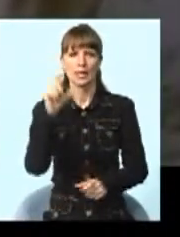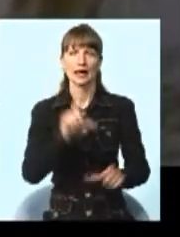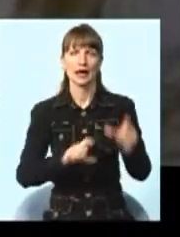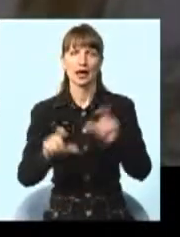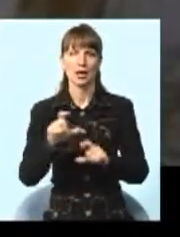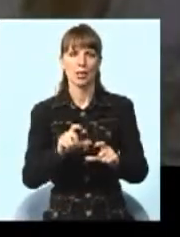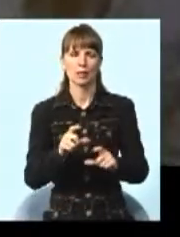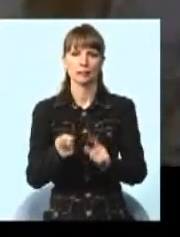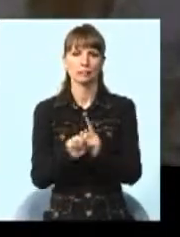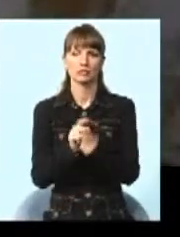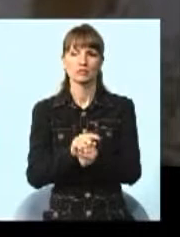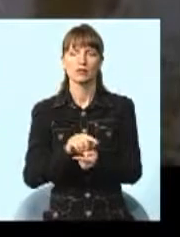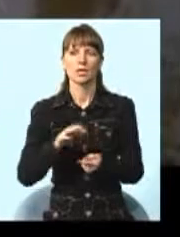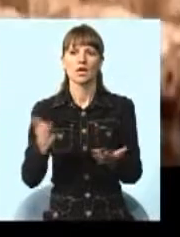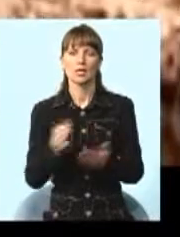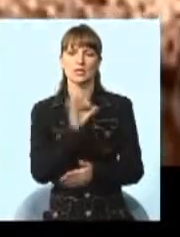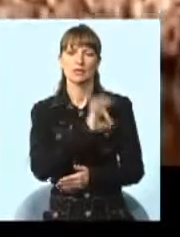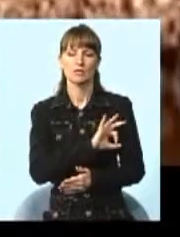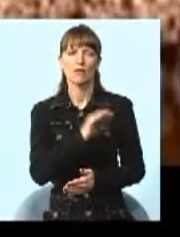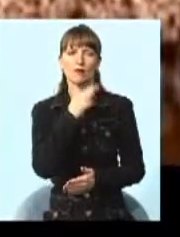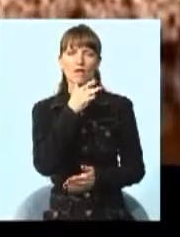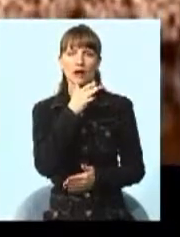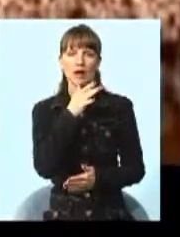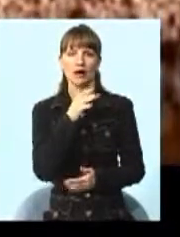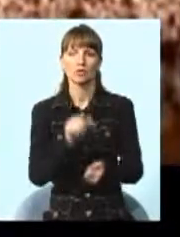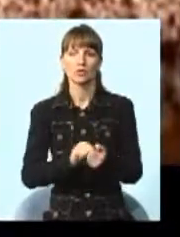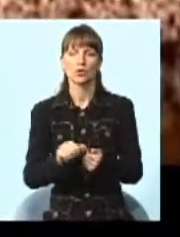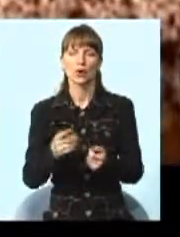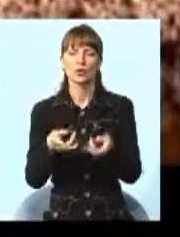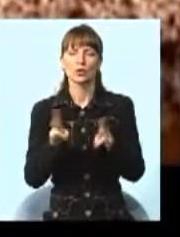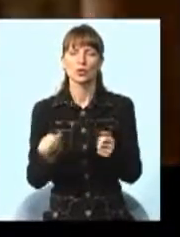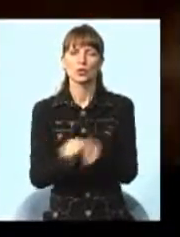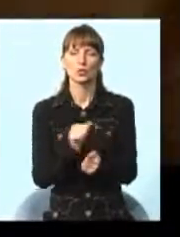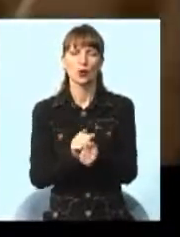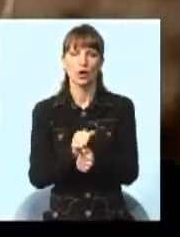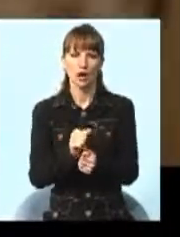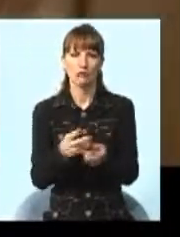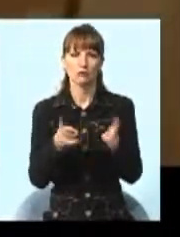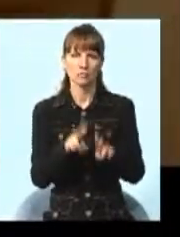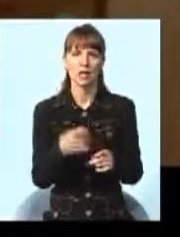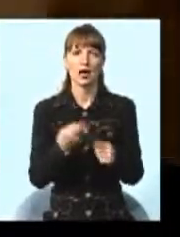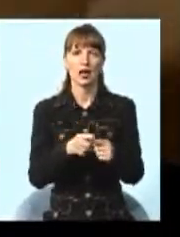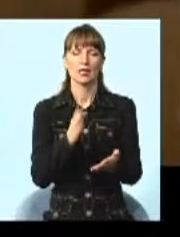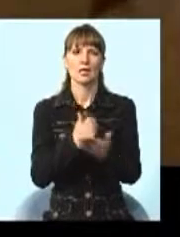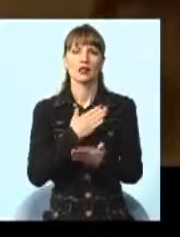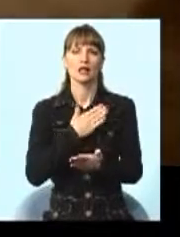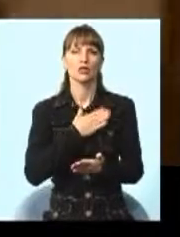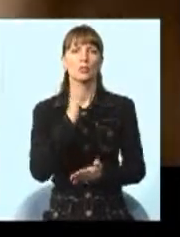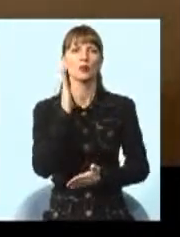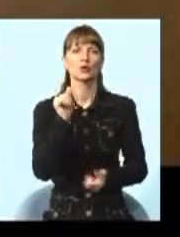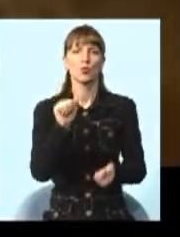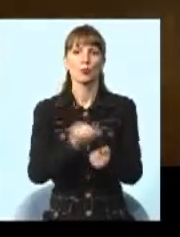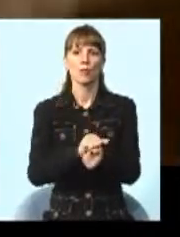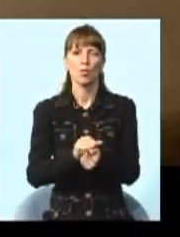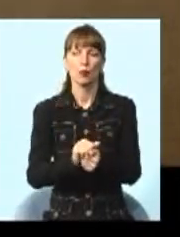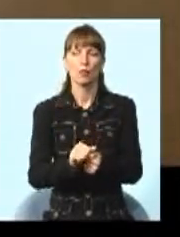рештки, котрі використовують під час обробки. Інша суха частина, що лишилась після друзок, це і є наш майбутній папір. Але спершу